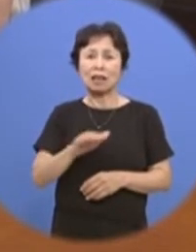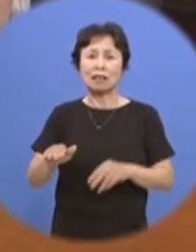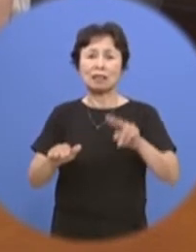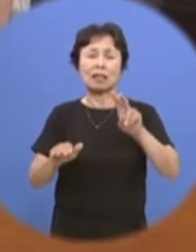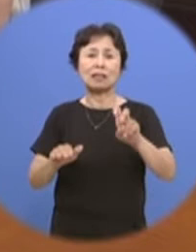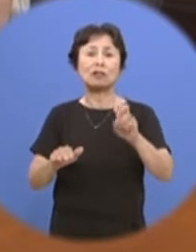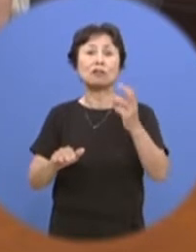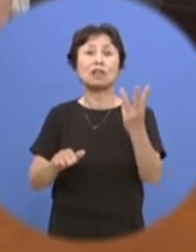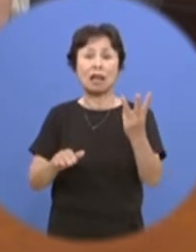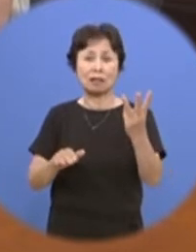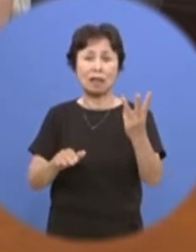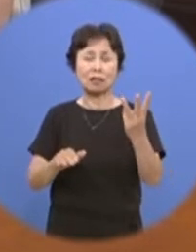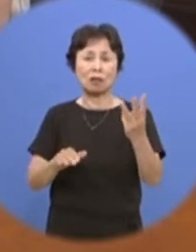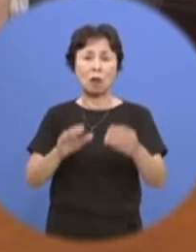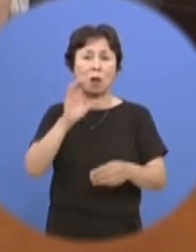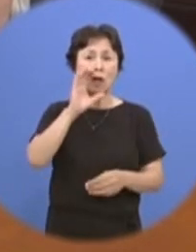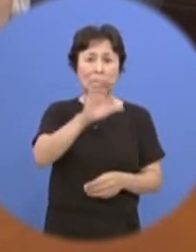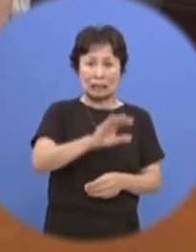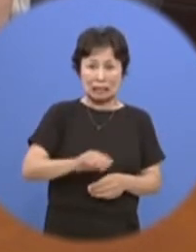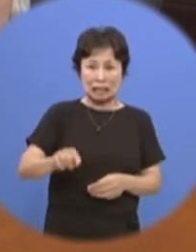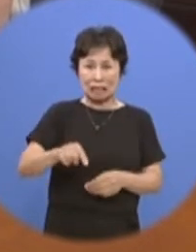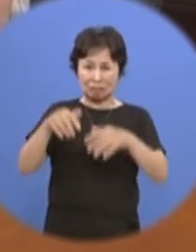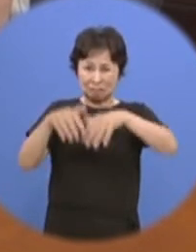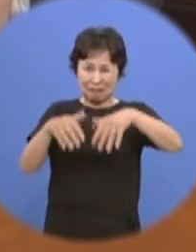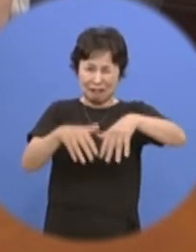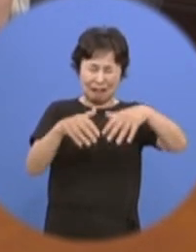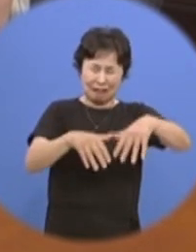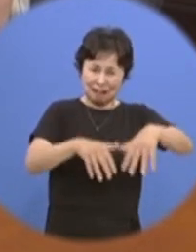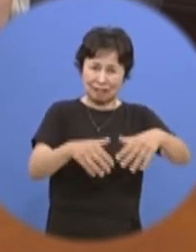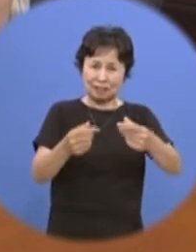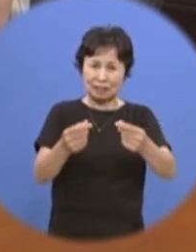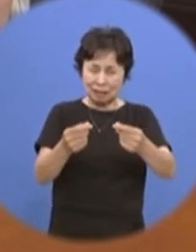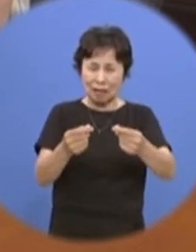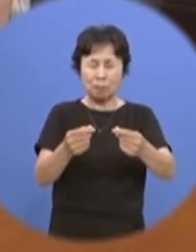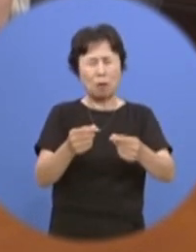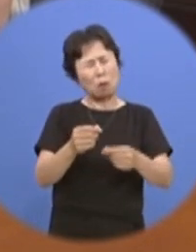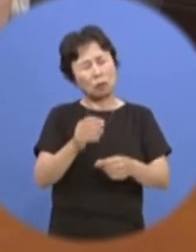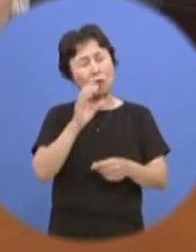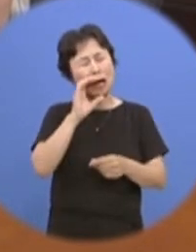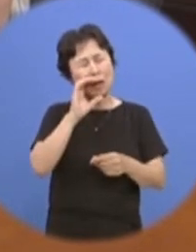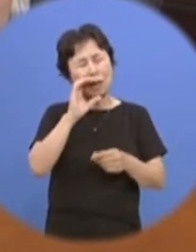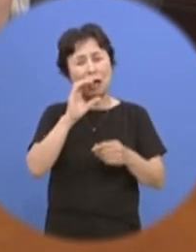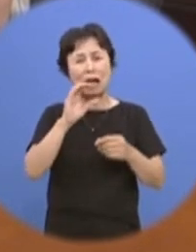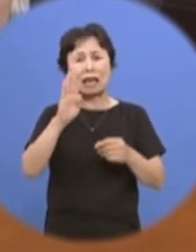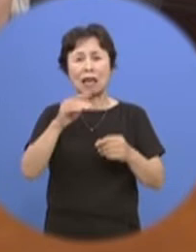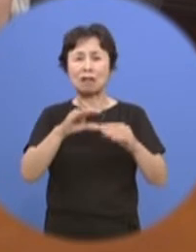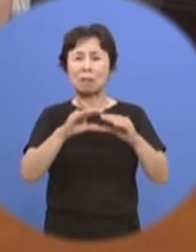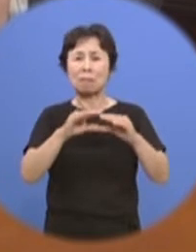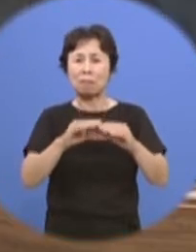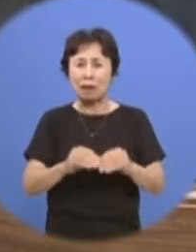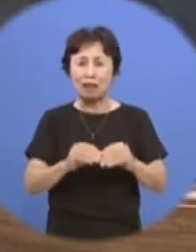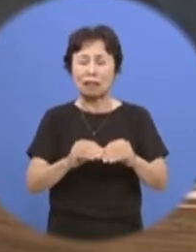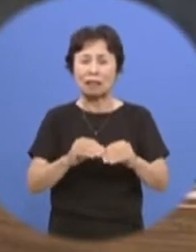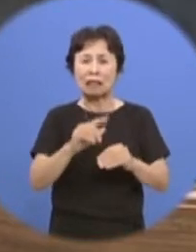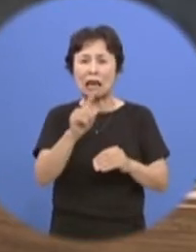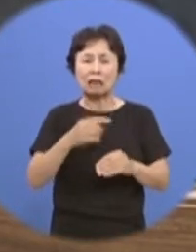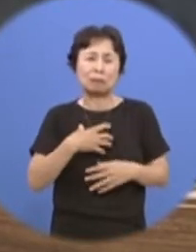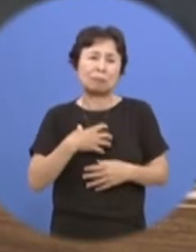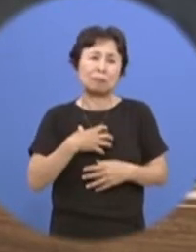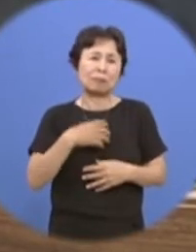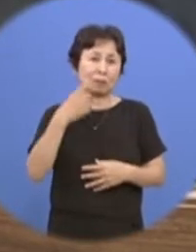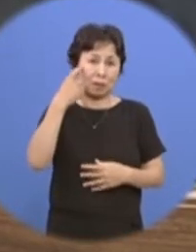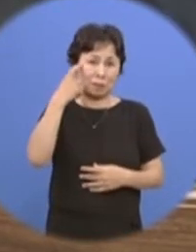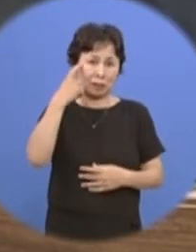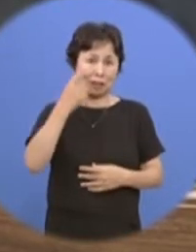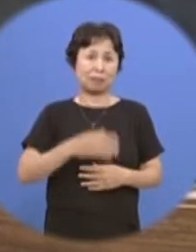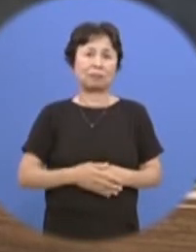紀伊半島大水害ですよね、 はい、 もう和歌山県が潰れてしまうんじゃないかと、あの時は思いましたね。 そうですね、 で